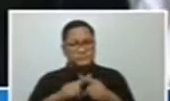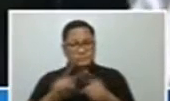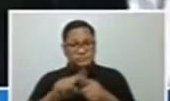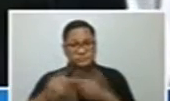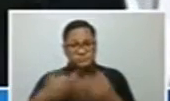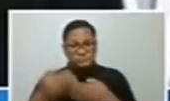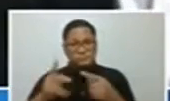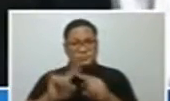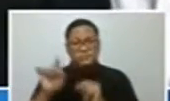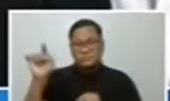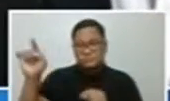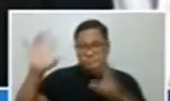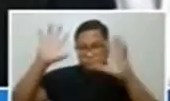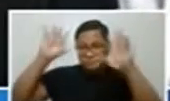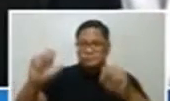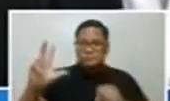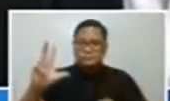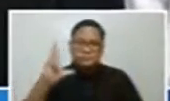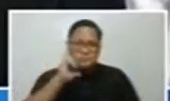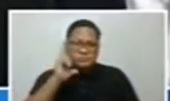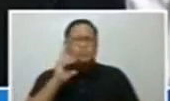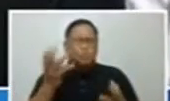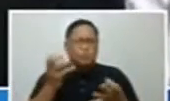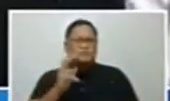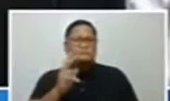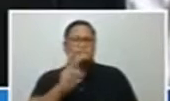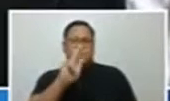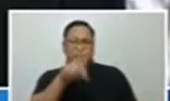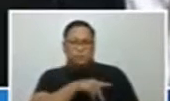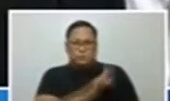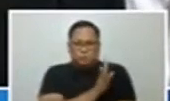Maraming salamat din, Secretary Martin and Yusef Rocky. Mabuhay kayo.